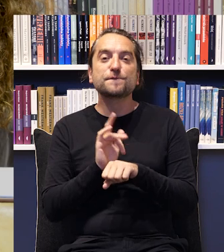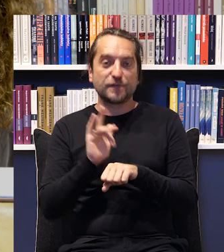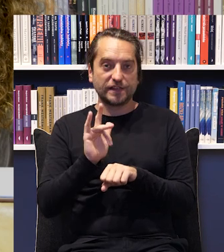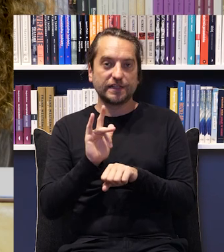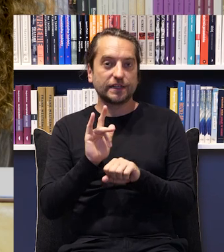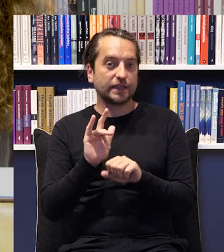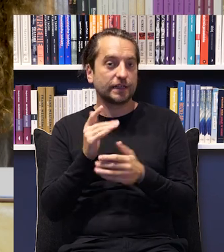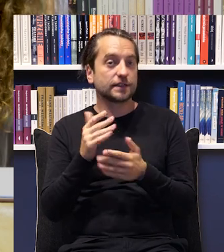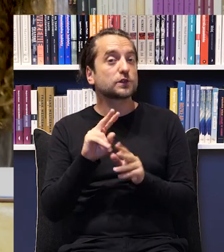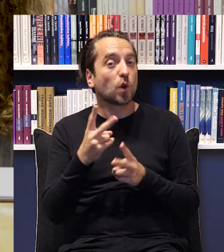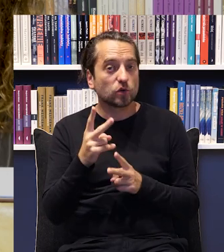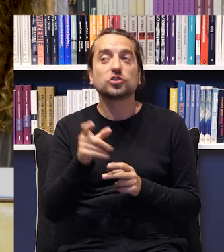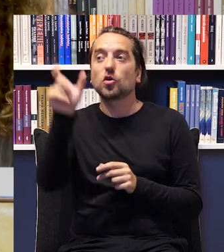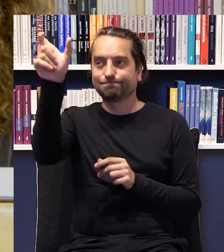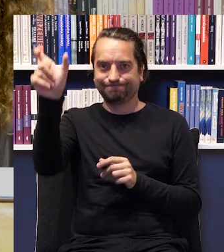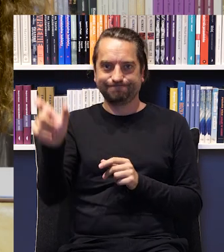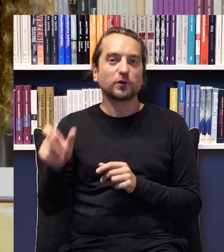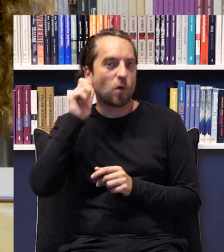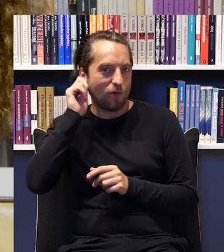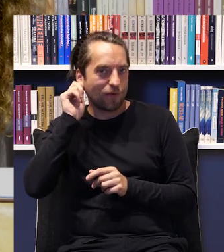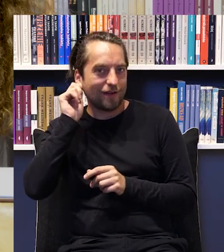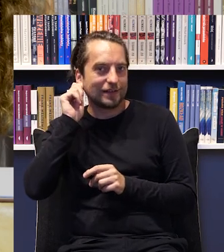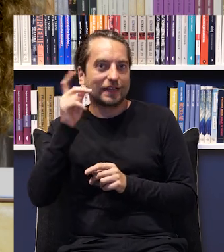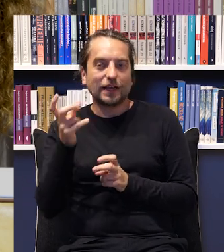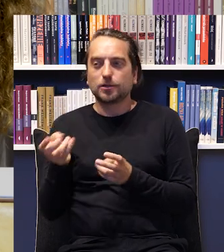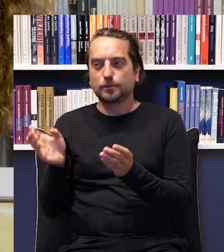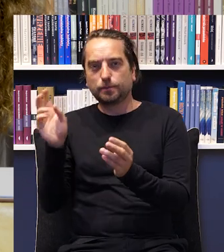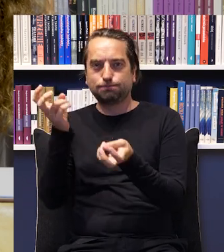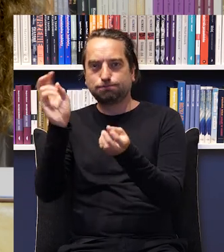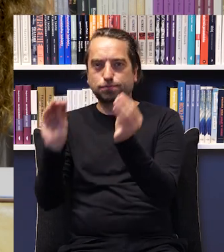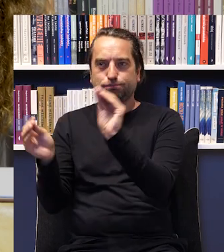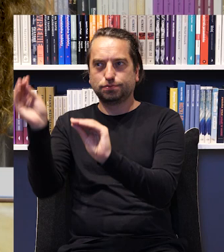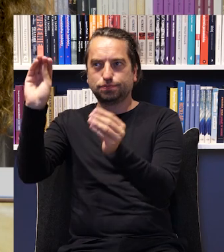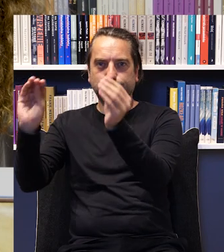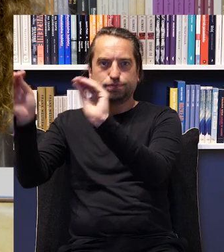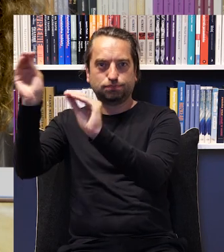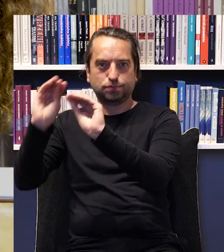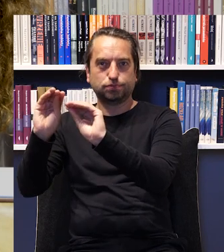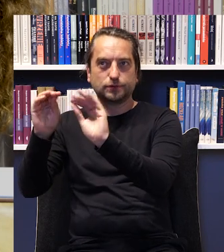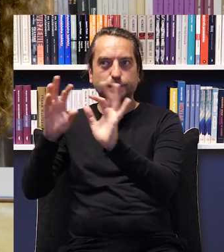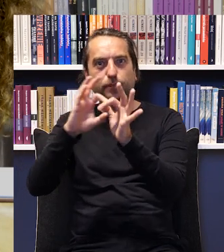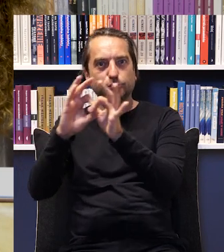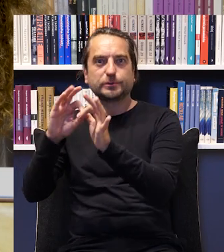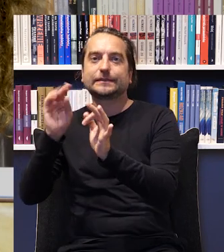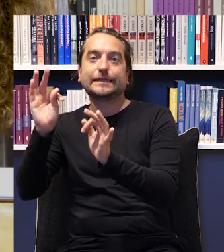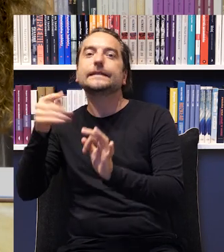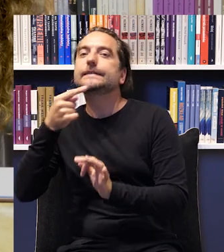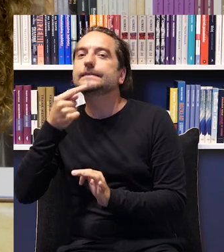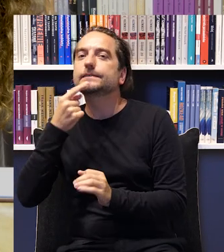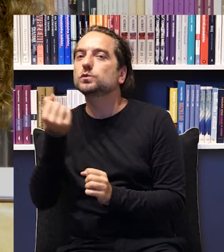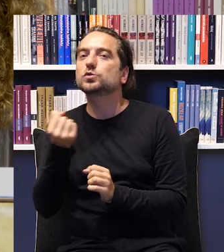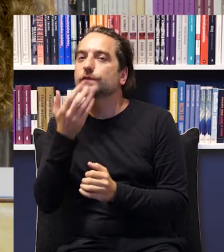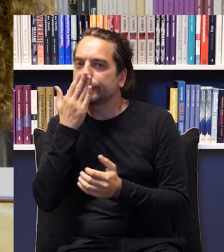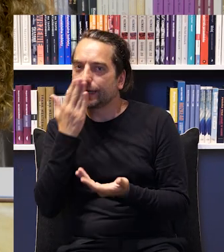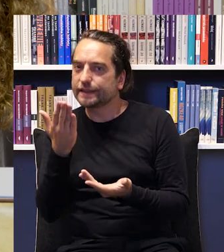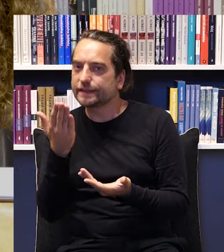bohaterką pisze. To znaczy ja ją sobie konstruowałam jednocześnie z konstruowaniem tego języka i ja sobie to